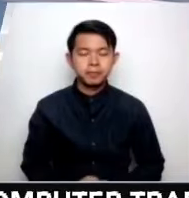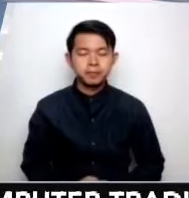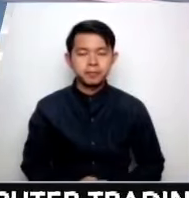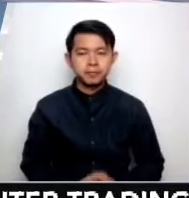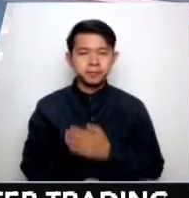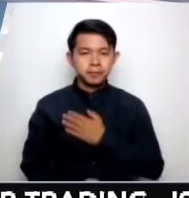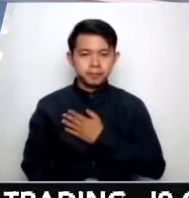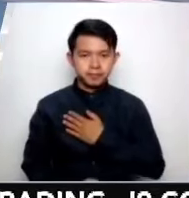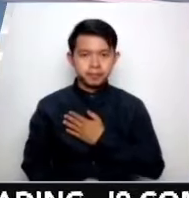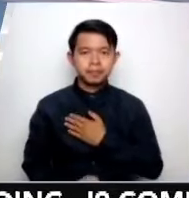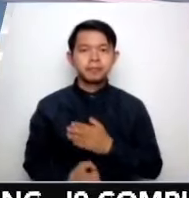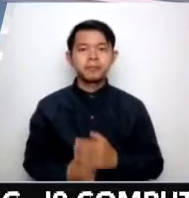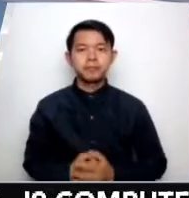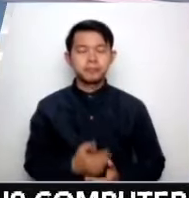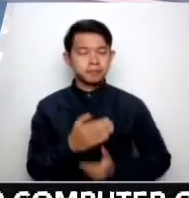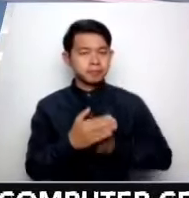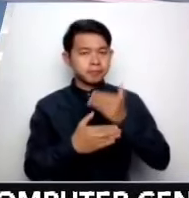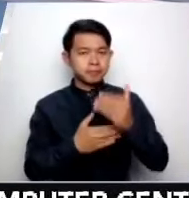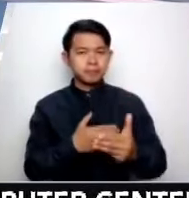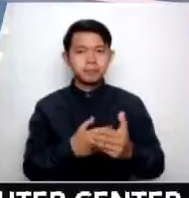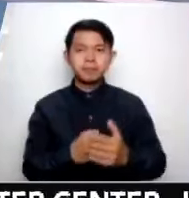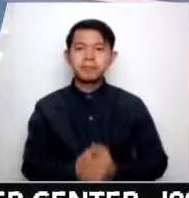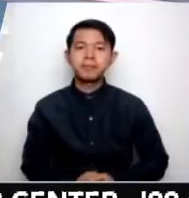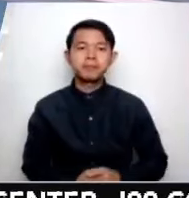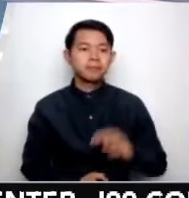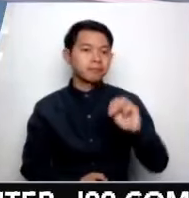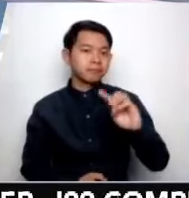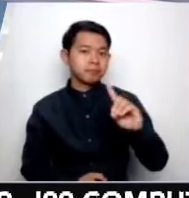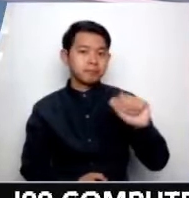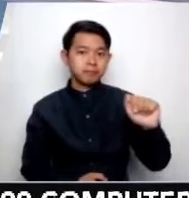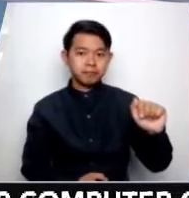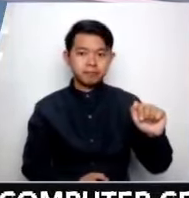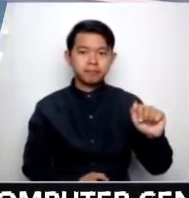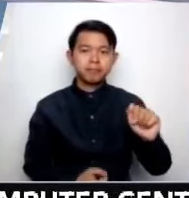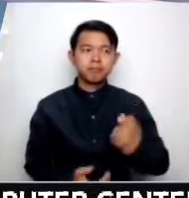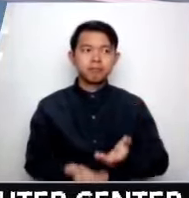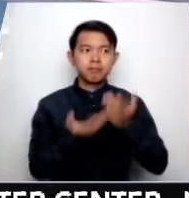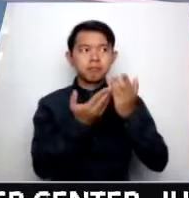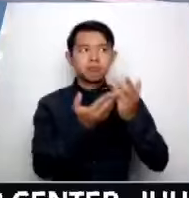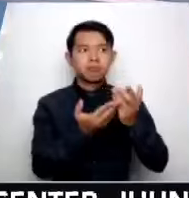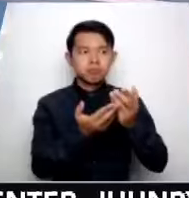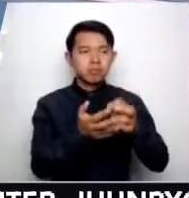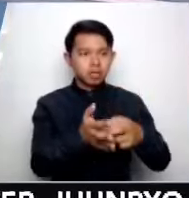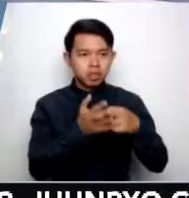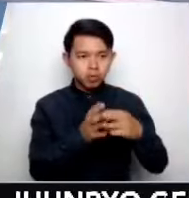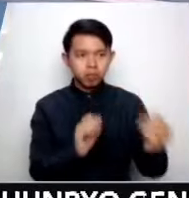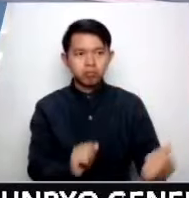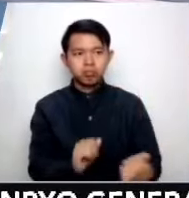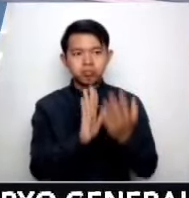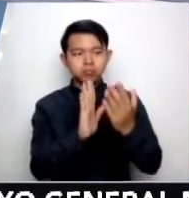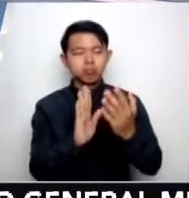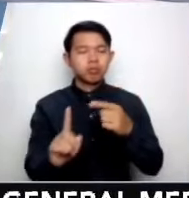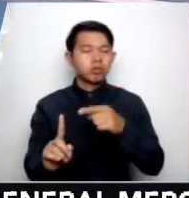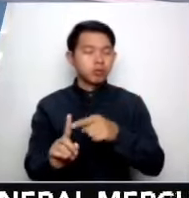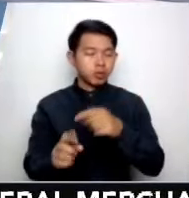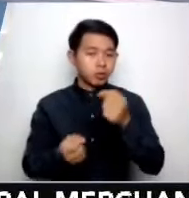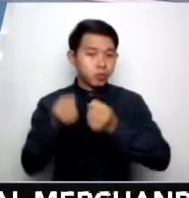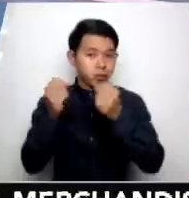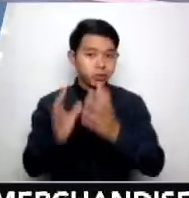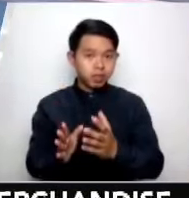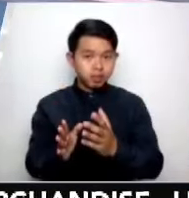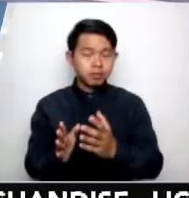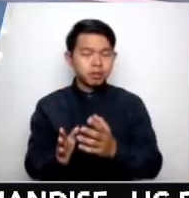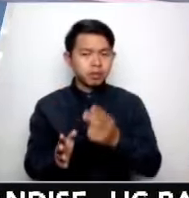G lamo ng MMDA naghain ng shos order ang LTO laban sa driver na nag-u-turn sa Ed sa